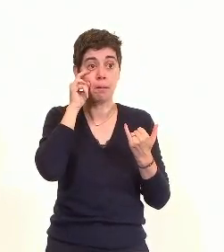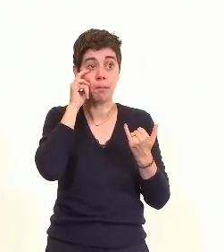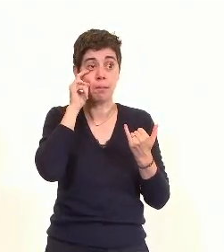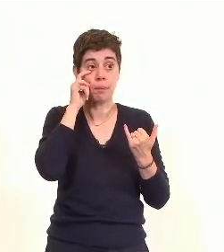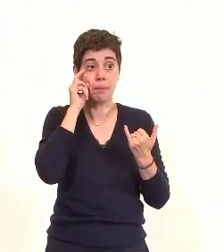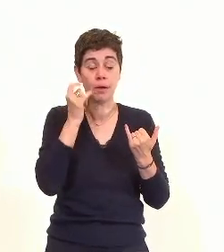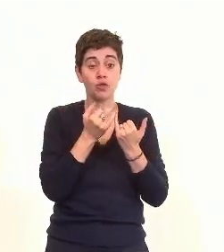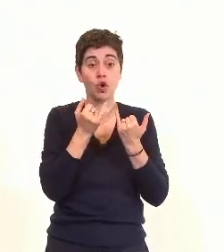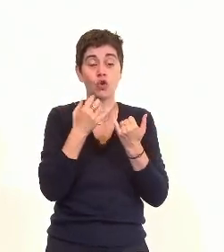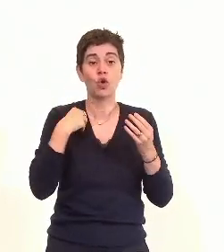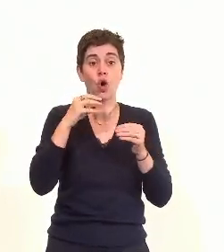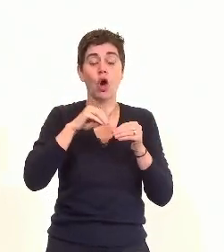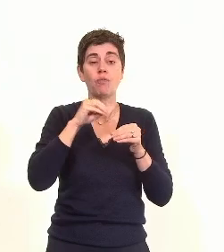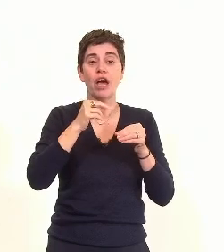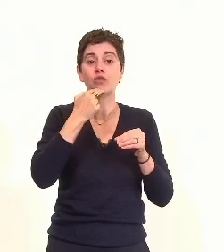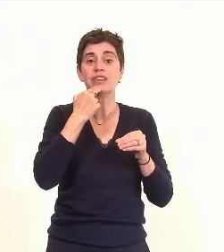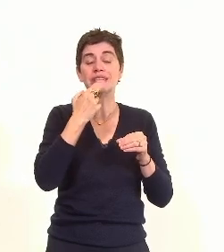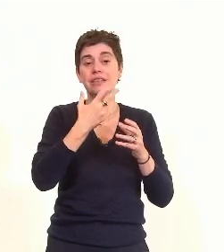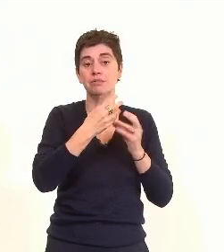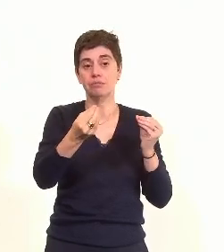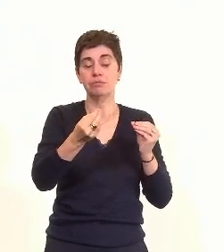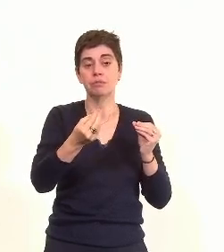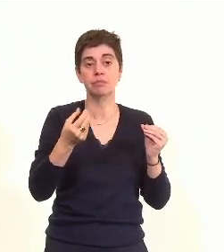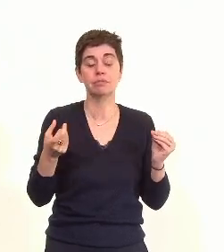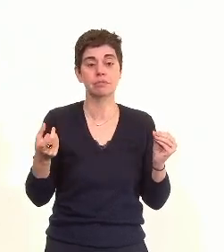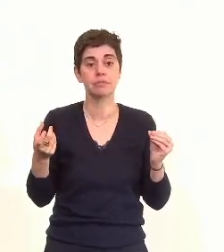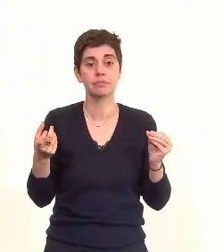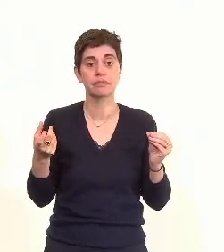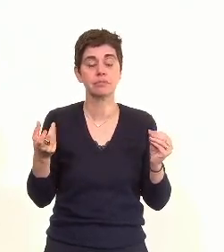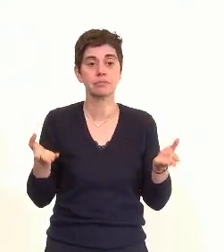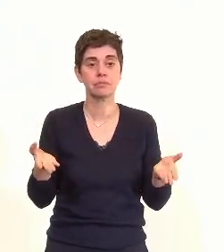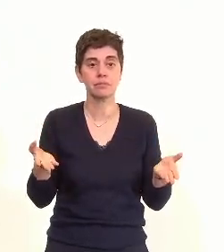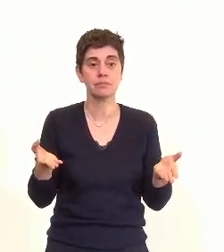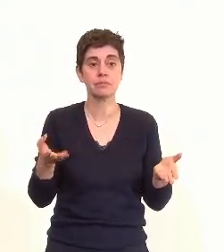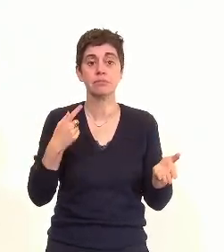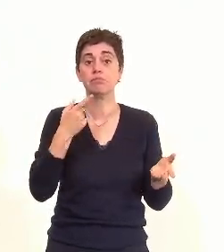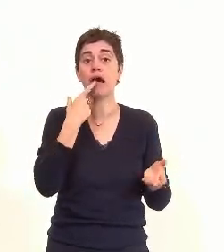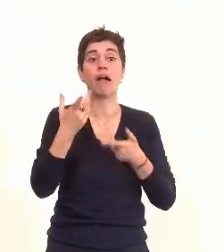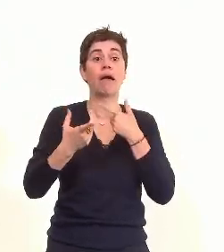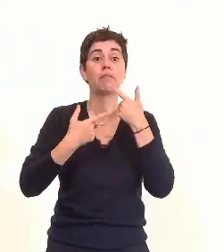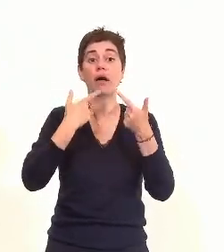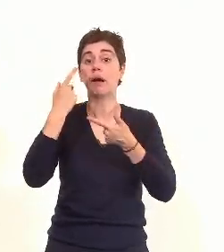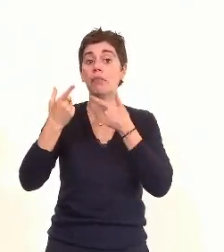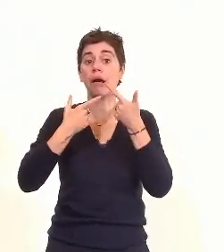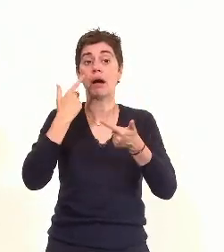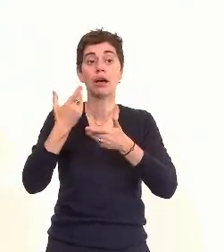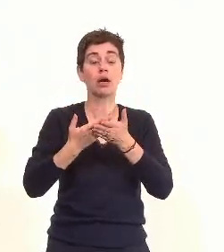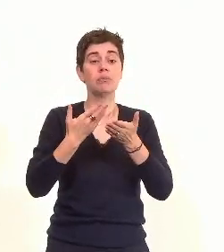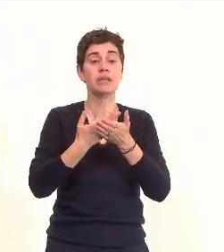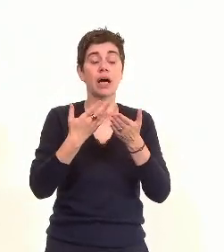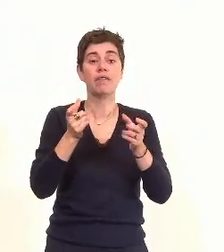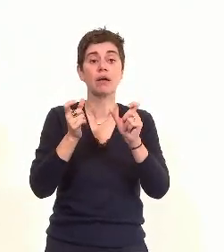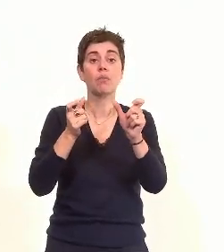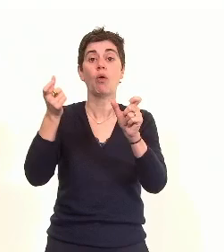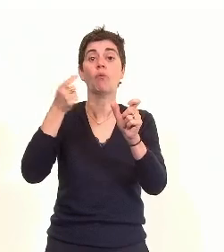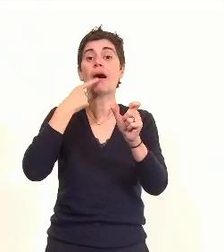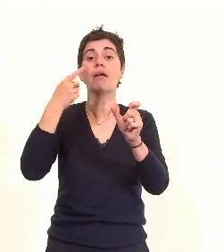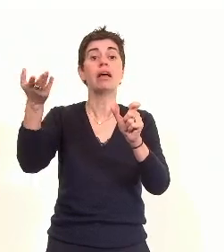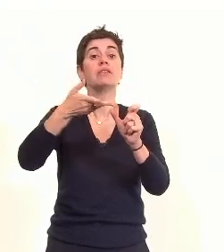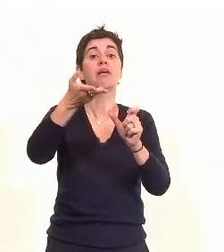objet que nous, on utilise beaucoup. Mais, parce que parler juste dans le vide autour d'un mot, c'est pas donné à tout le monde en